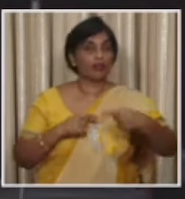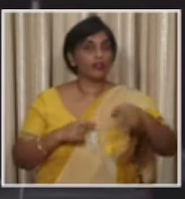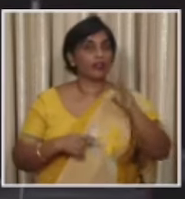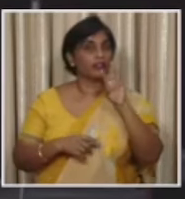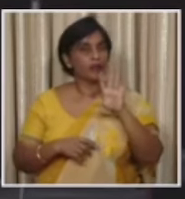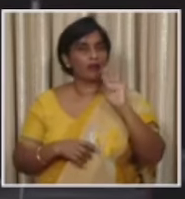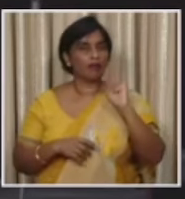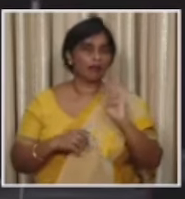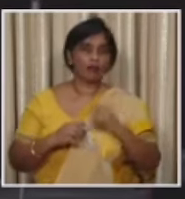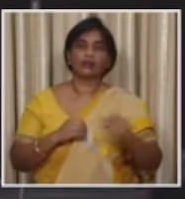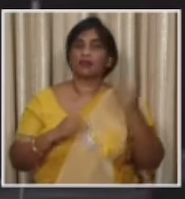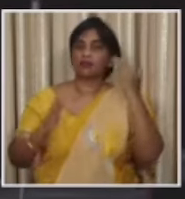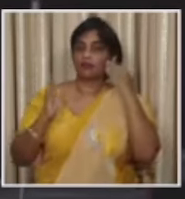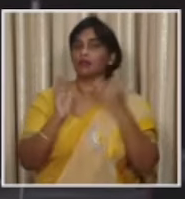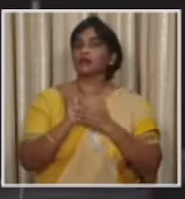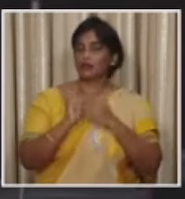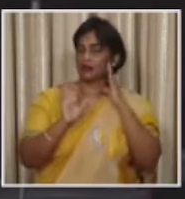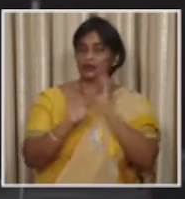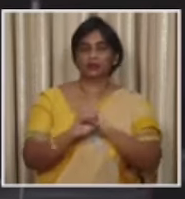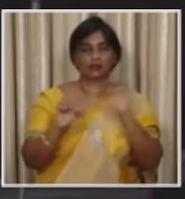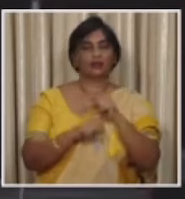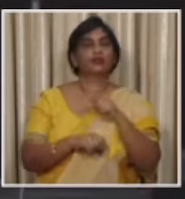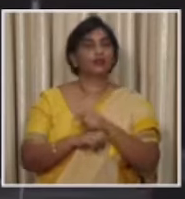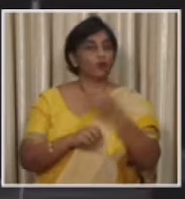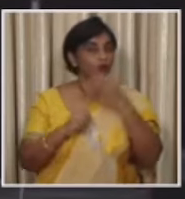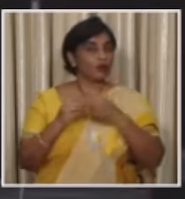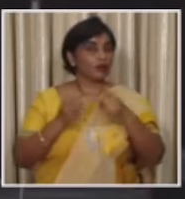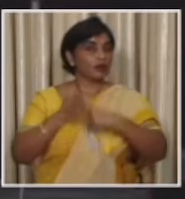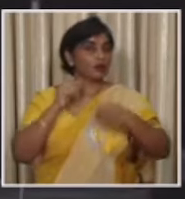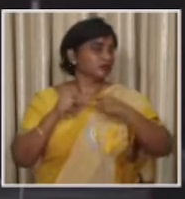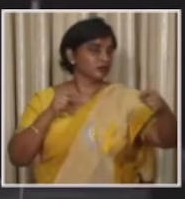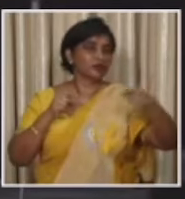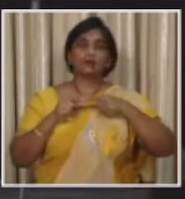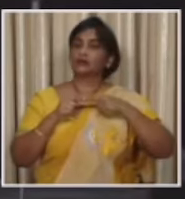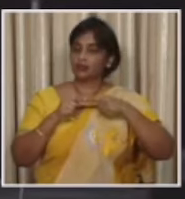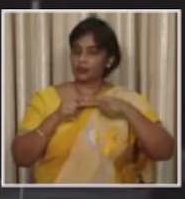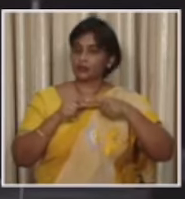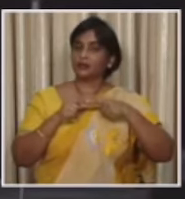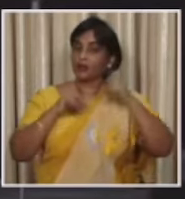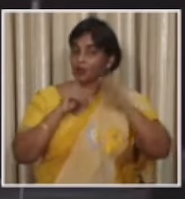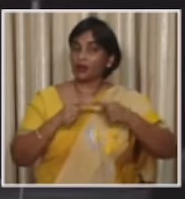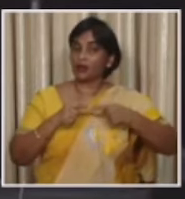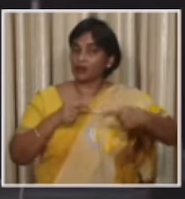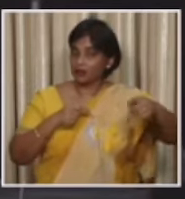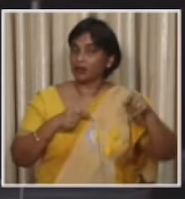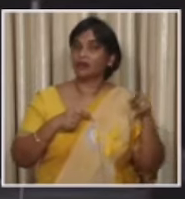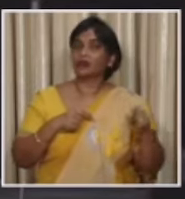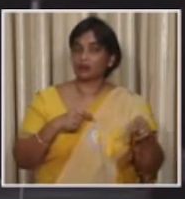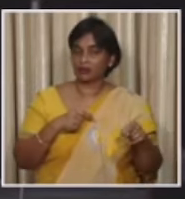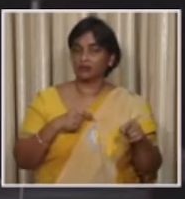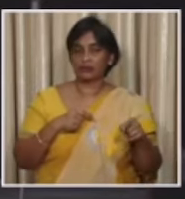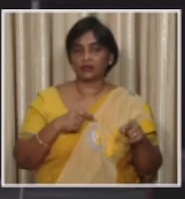35ක් 40ක් හෝ ඒ අදාළ ප්‍රකාශයට පත් කරන දිනයත් මැතිවරණය පවත්වන දිනයත් අරගෙන ඒ දවස් ටිකට අර